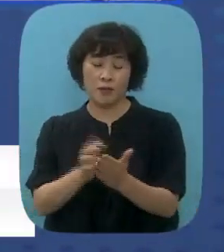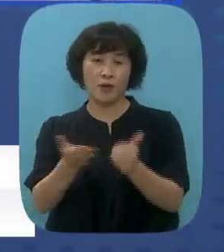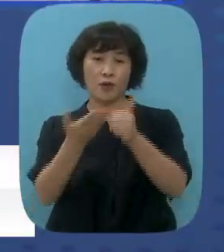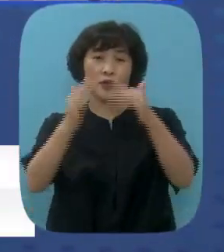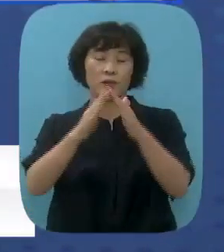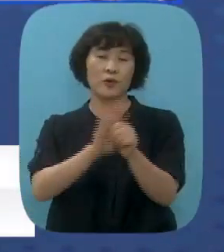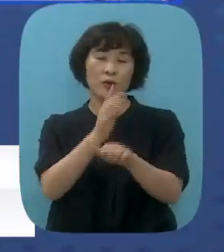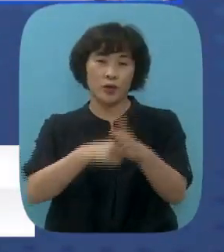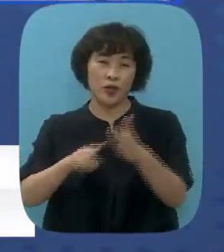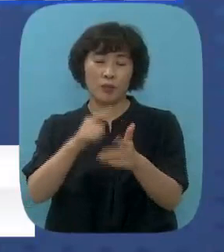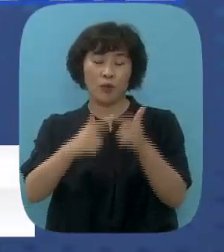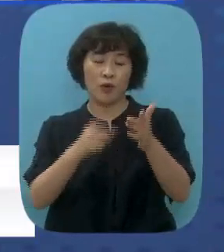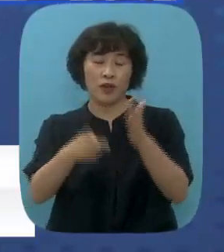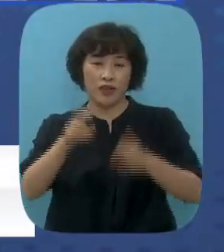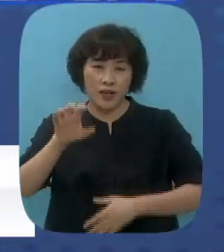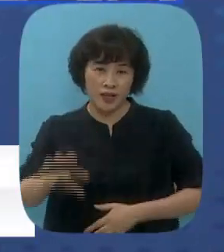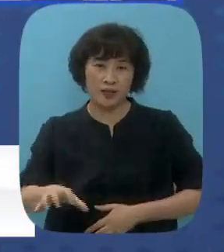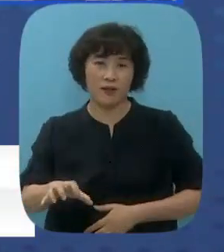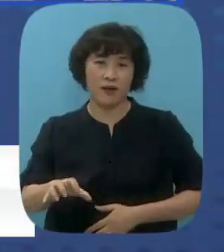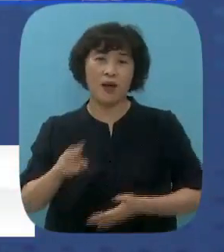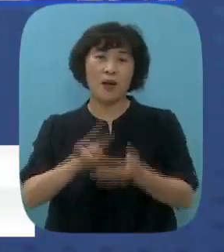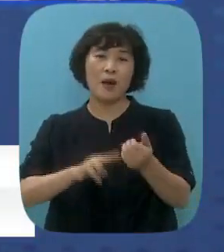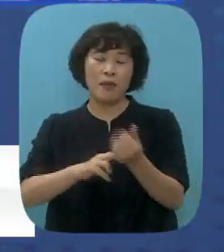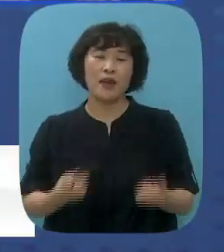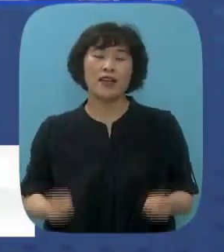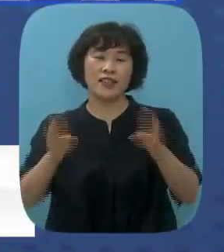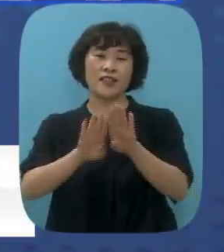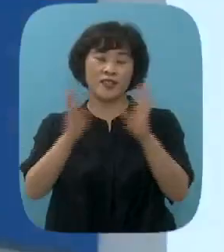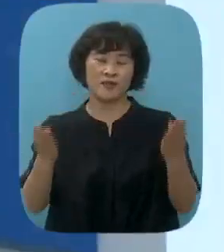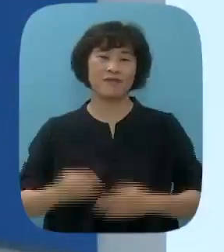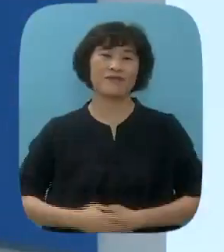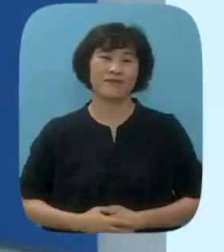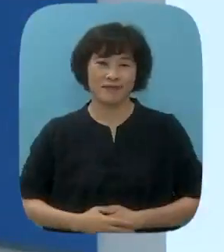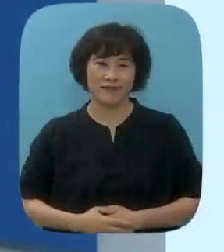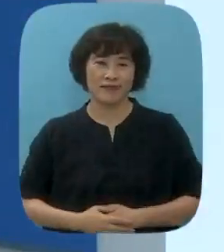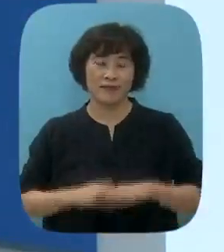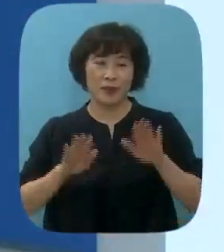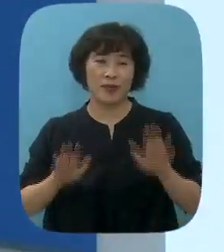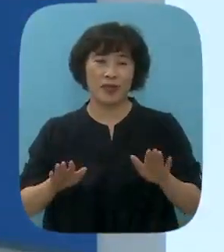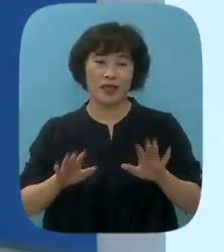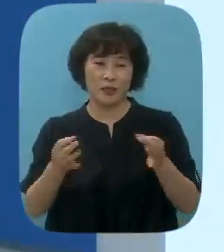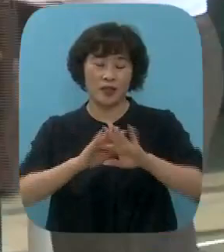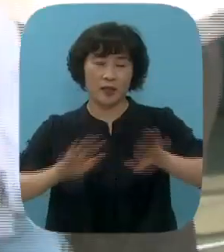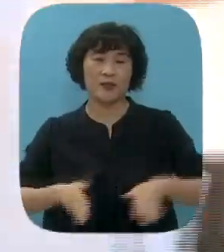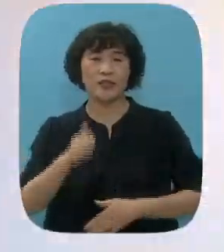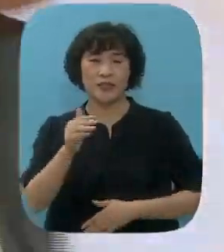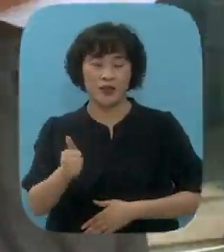위해 목포역에서 전복 소비촉진 판매 행사를 가졌습니다. 이번 행사는 김용록